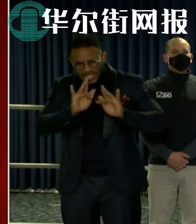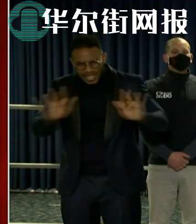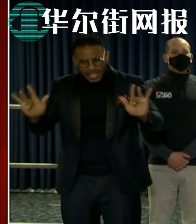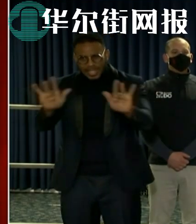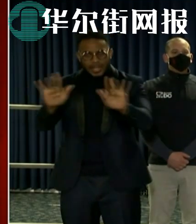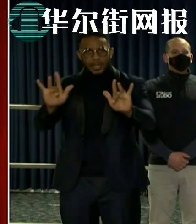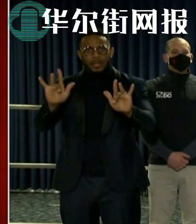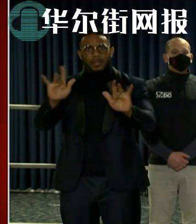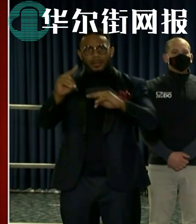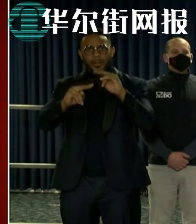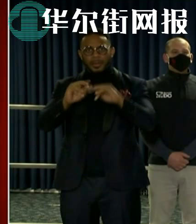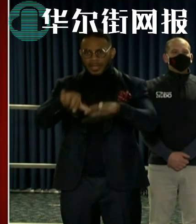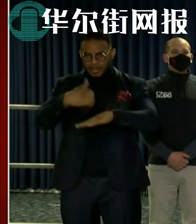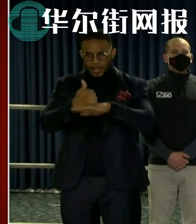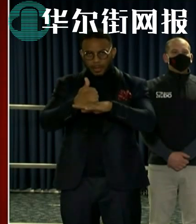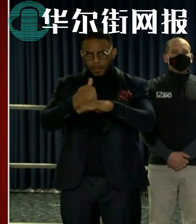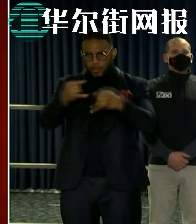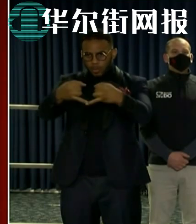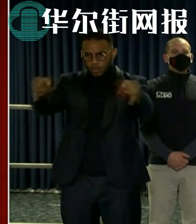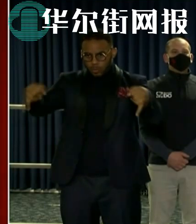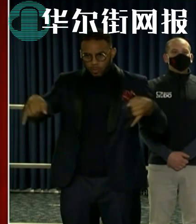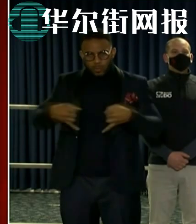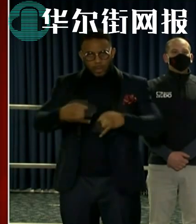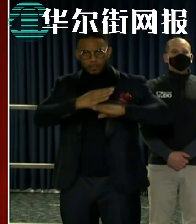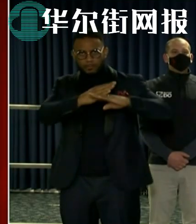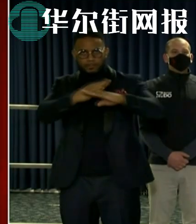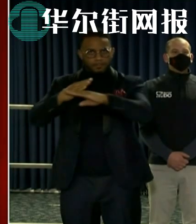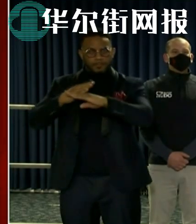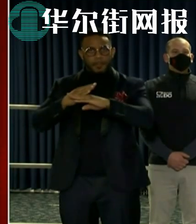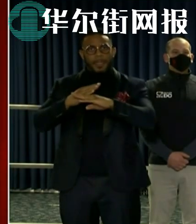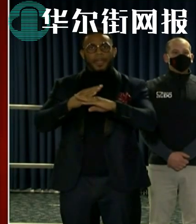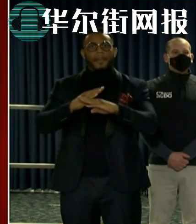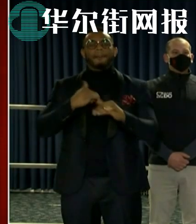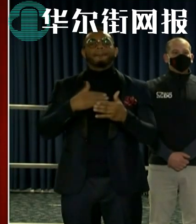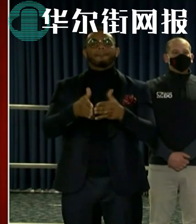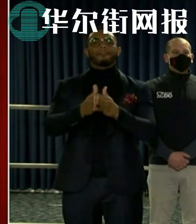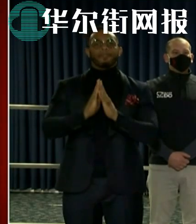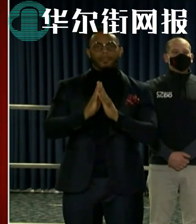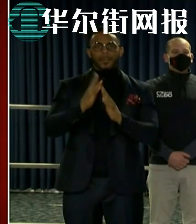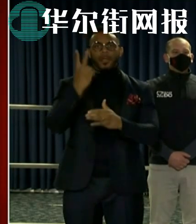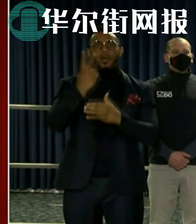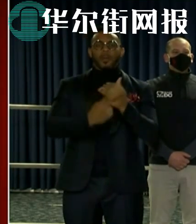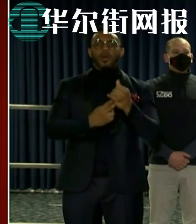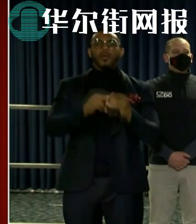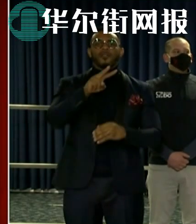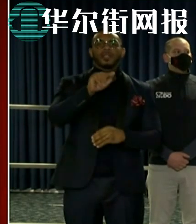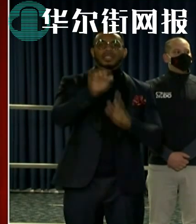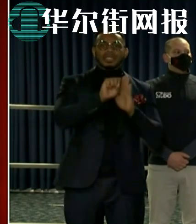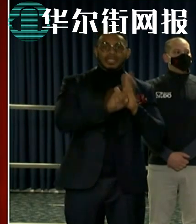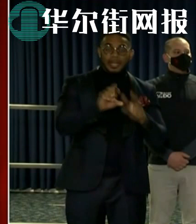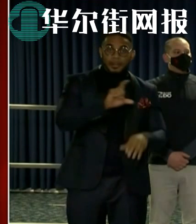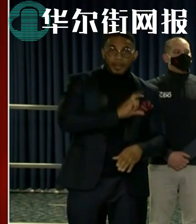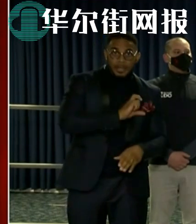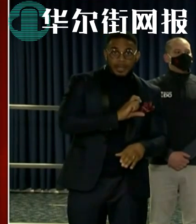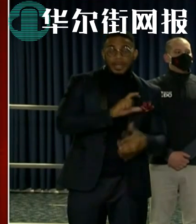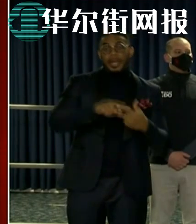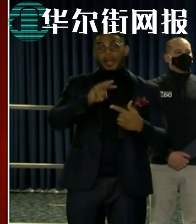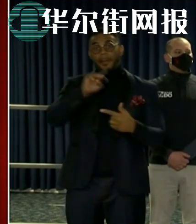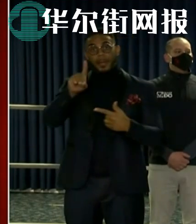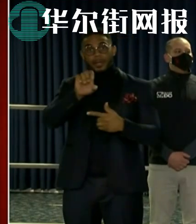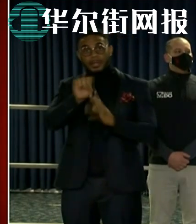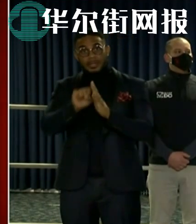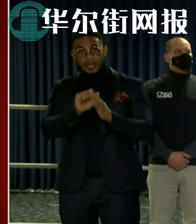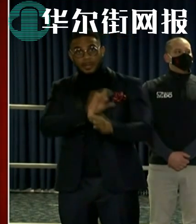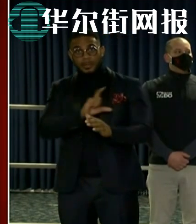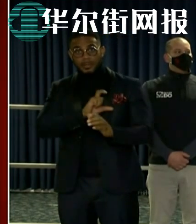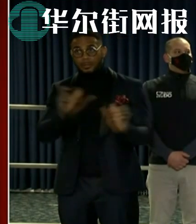不是第一修正案的活动，而是犯罪性的骚乱行为。鉴于现在所面临的情况，我们官员所做的是应用的。负